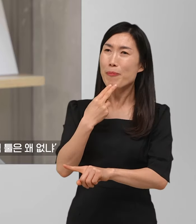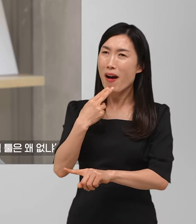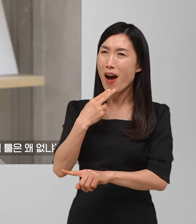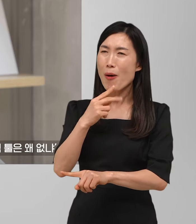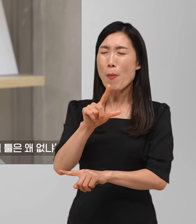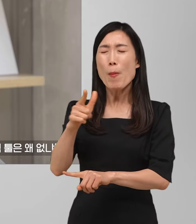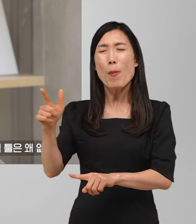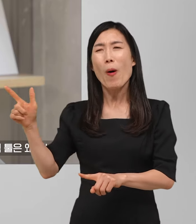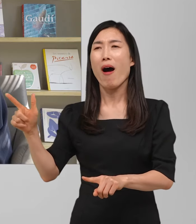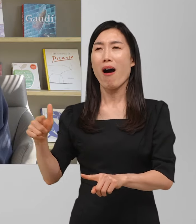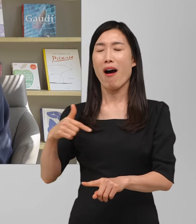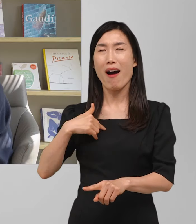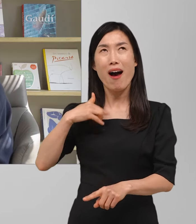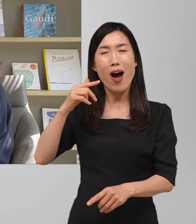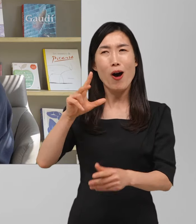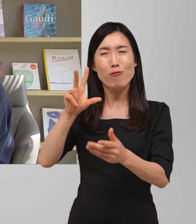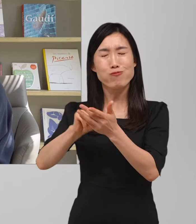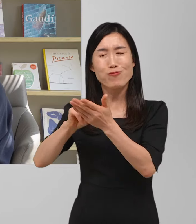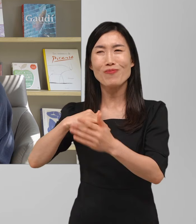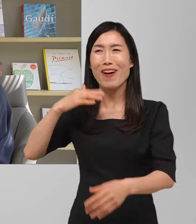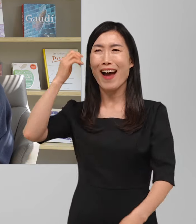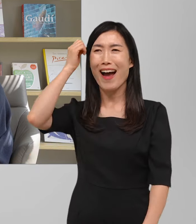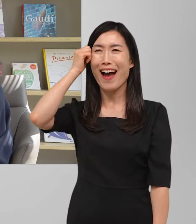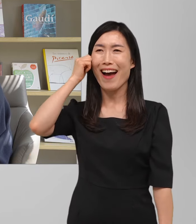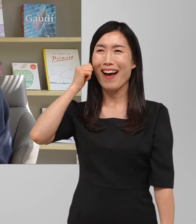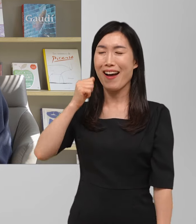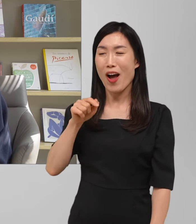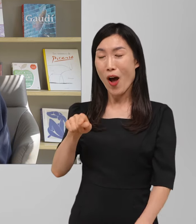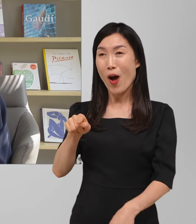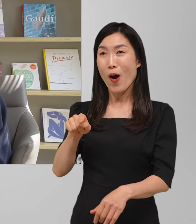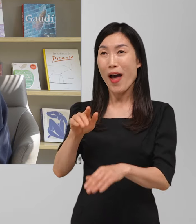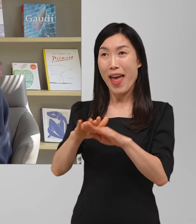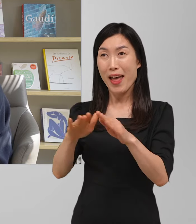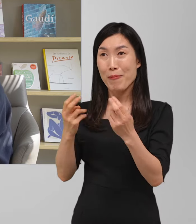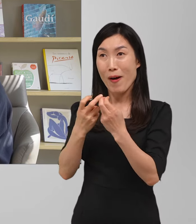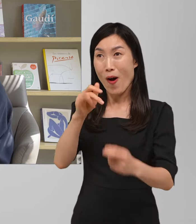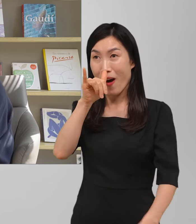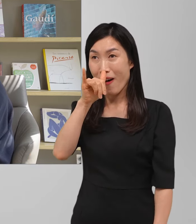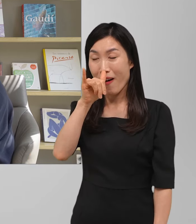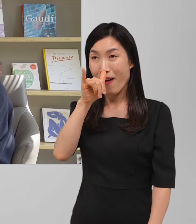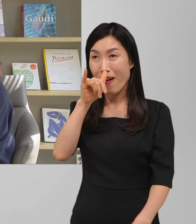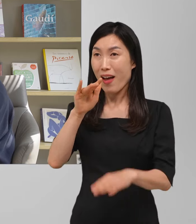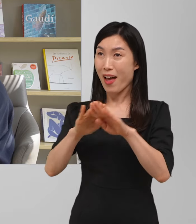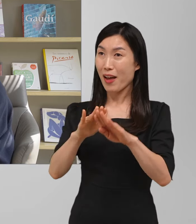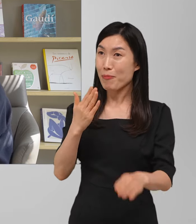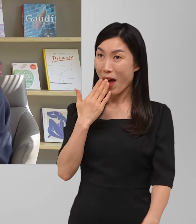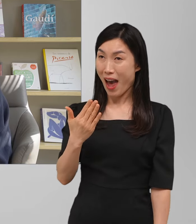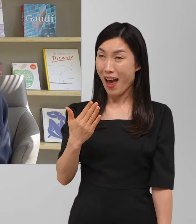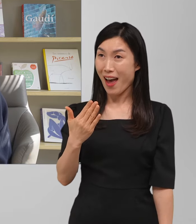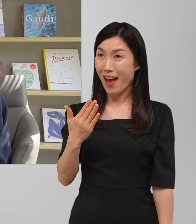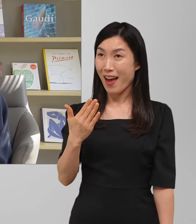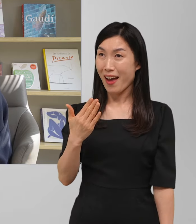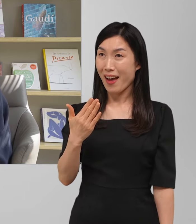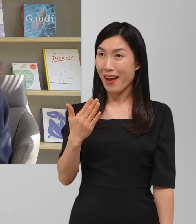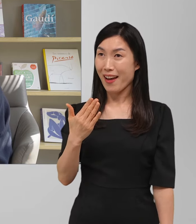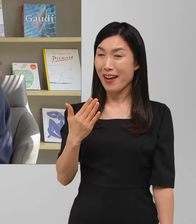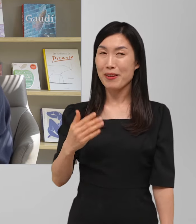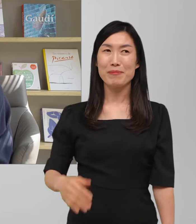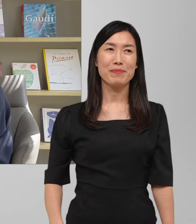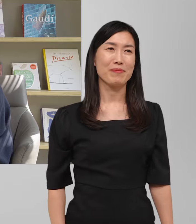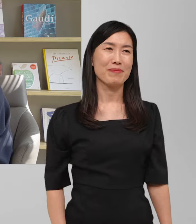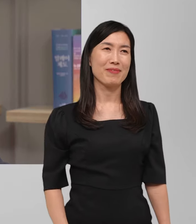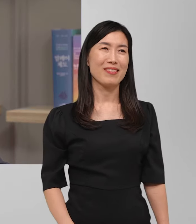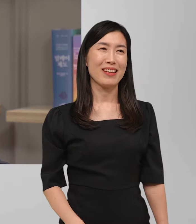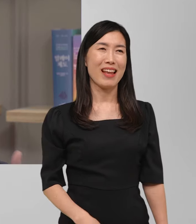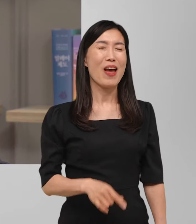안 썼는데 이건 왜 없냐. 근데 별의별 문제들이 다 있었던 기억이 나는데 혹시 이런 부분들에 대해서는 어떤 그 내용과 지원